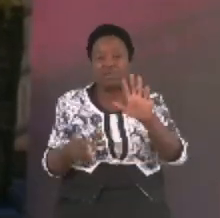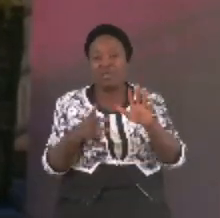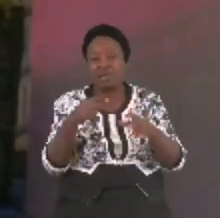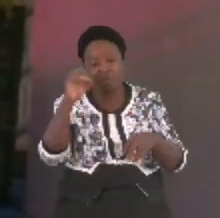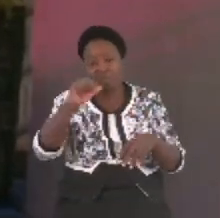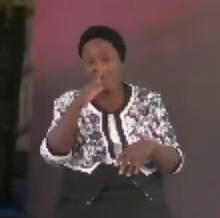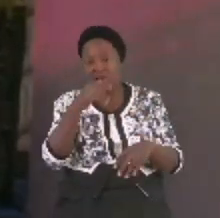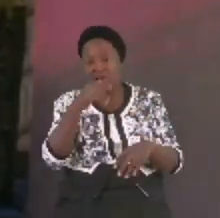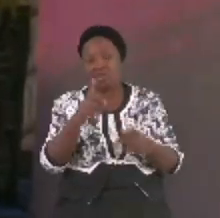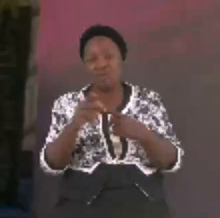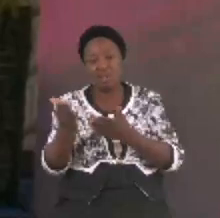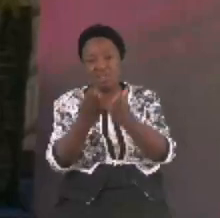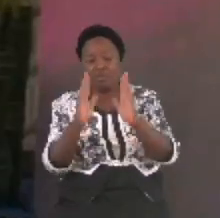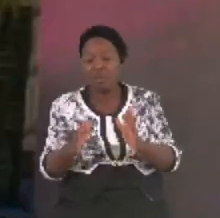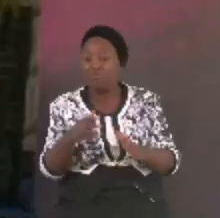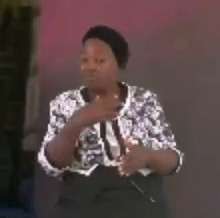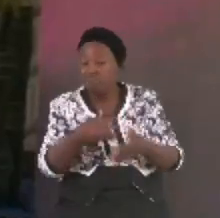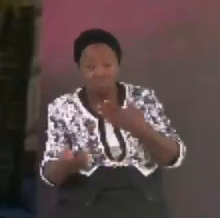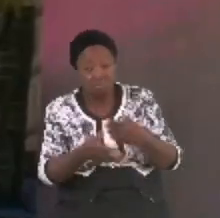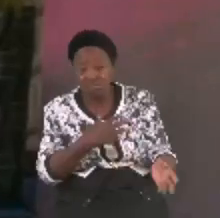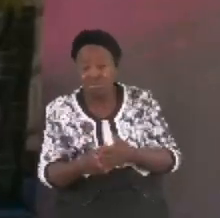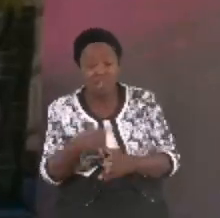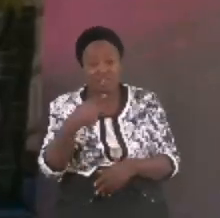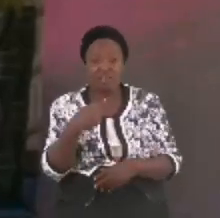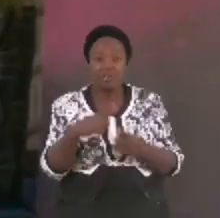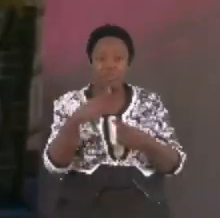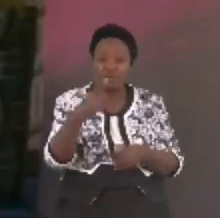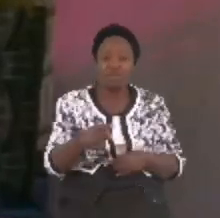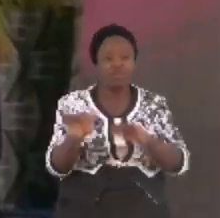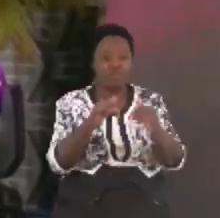faites ce qu'il vous dira.